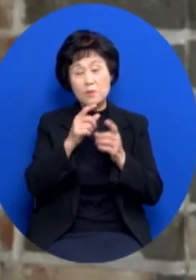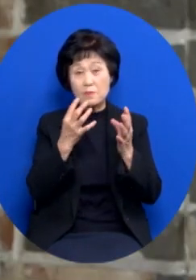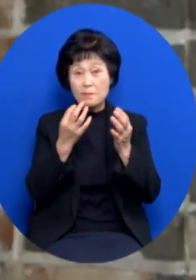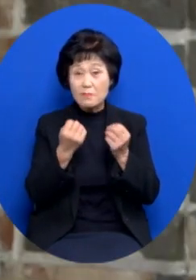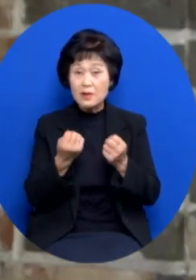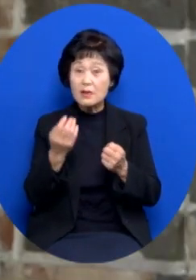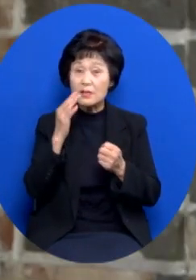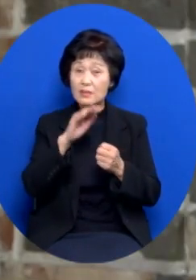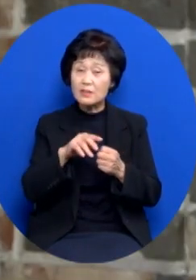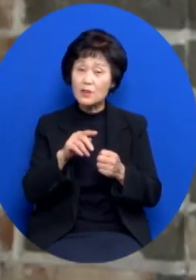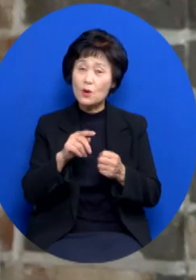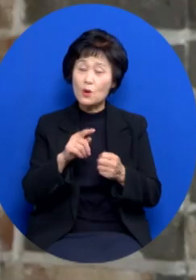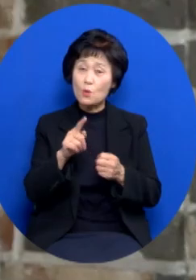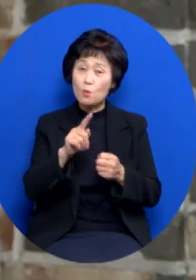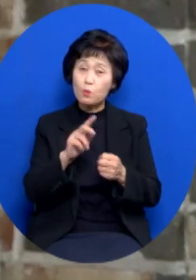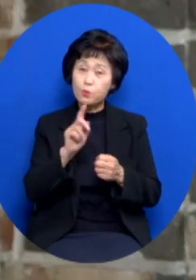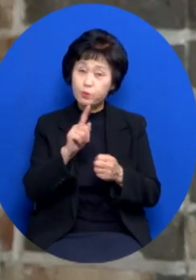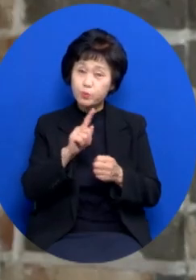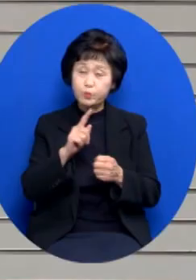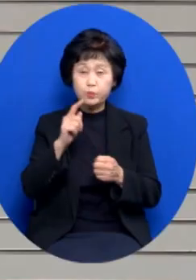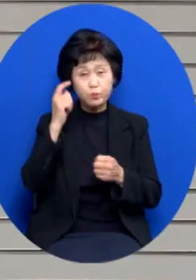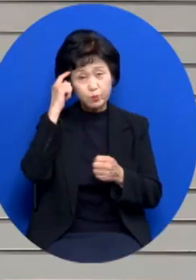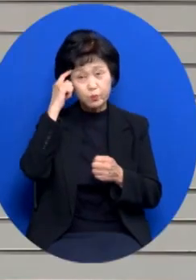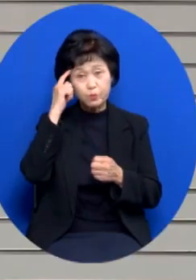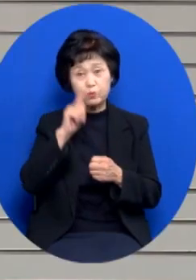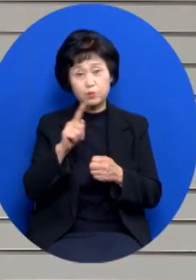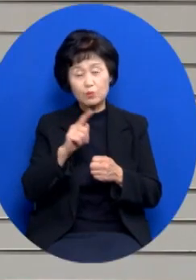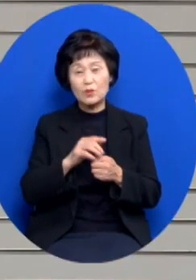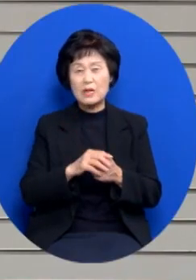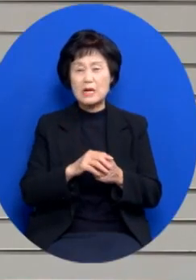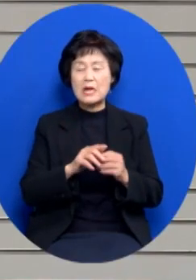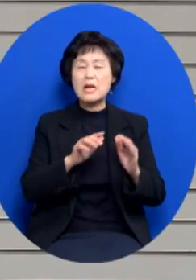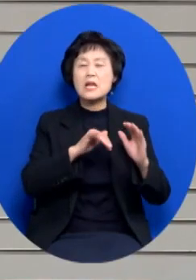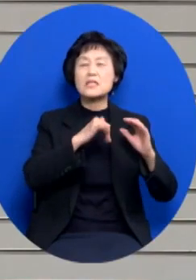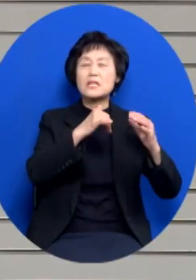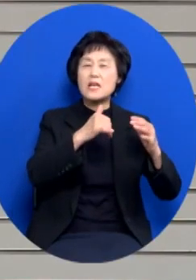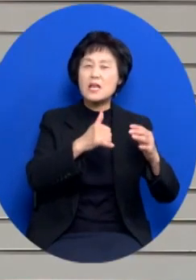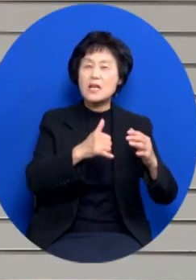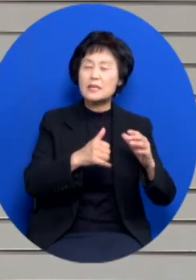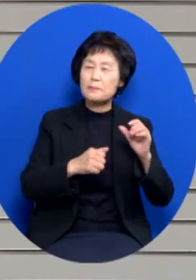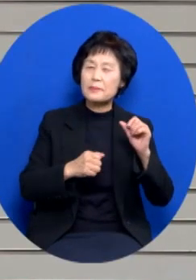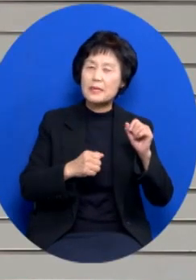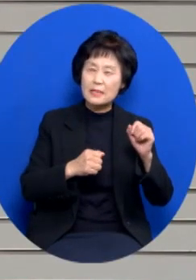그러니까 저희들이 시대 풍조에 밀린 거죠. 그런데 저희 교단은